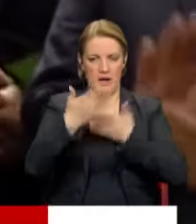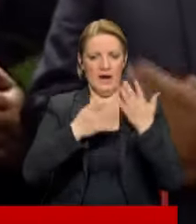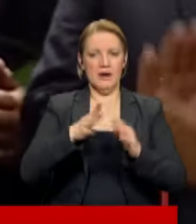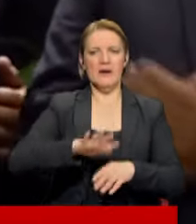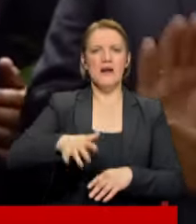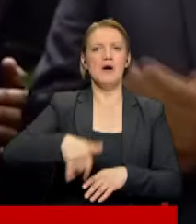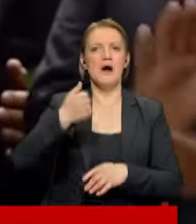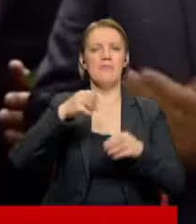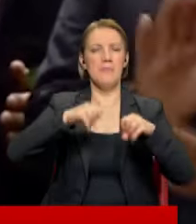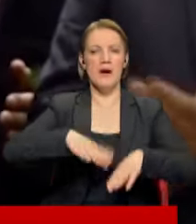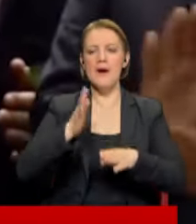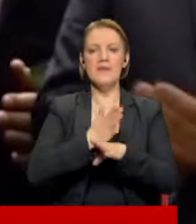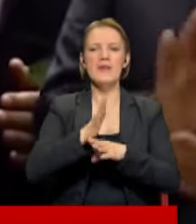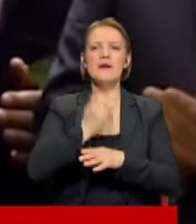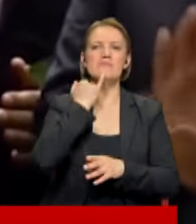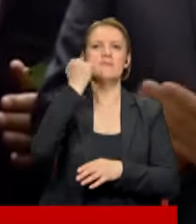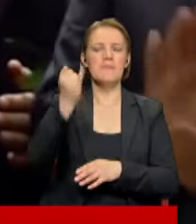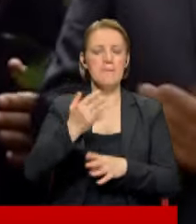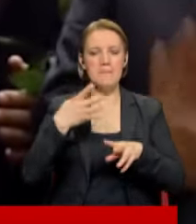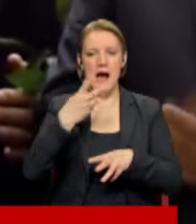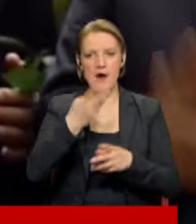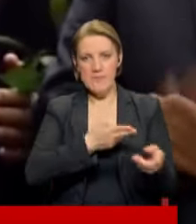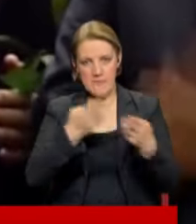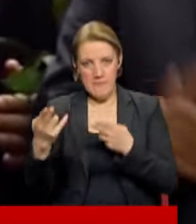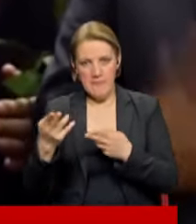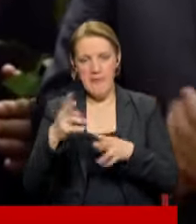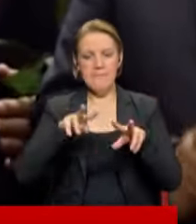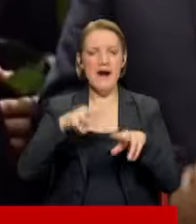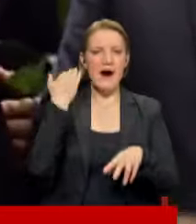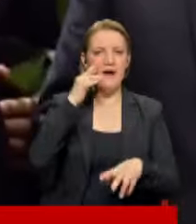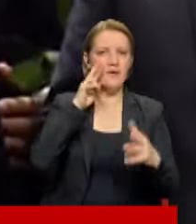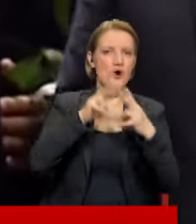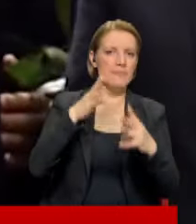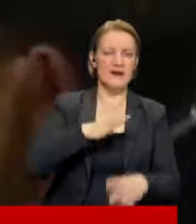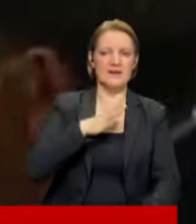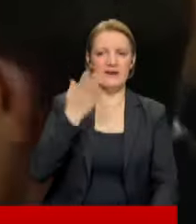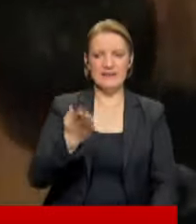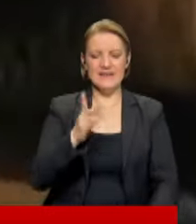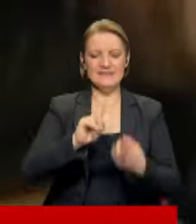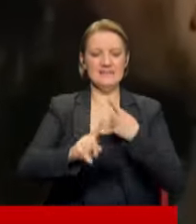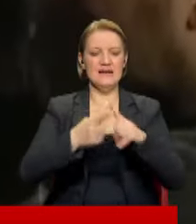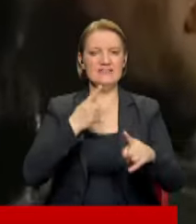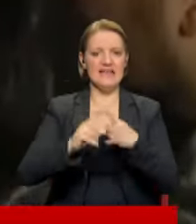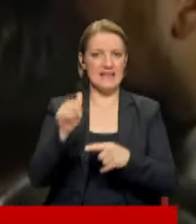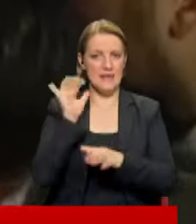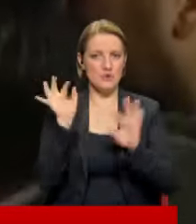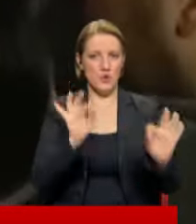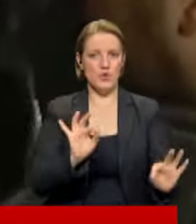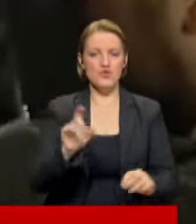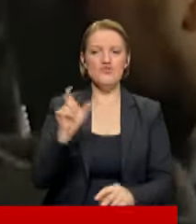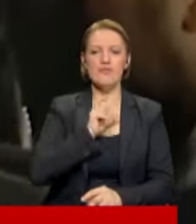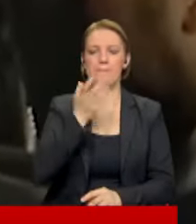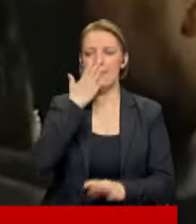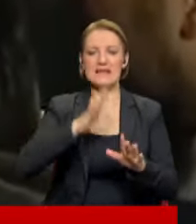ayrılan Meral Akşener neden saraya çıktı Erdoğan mı davet etti Akşener mi görüşmeyi talep etti siyasete geri mi dönüyor yanıt